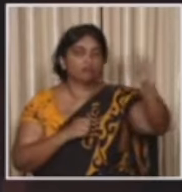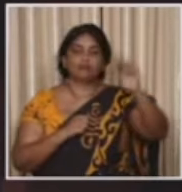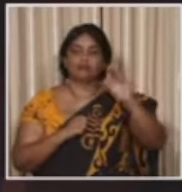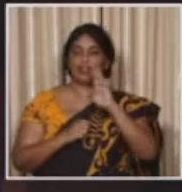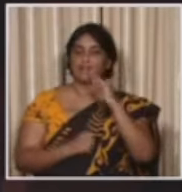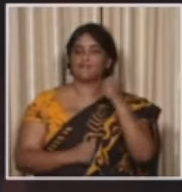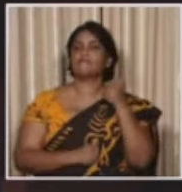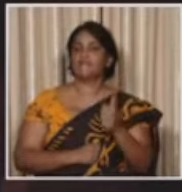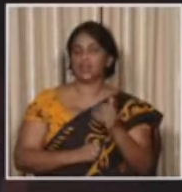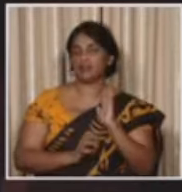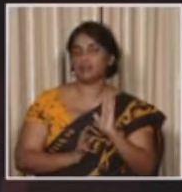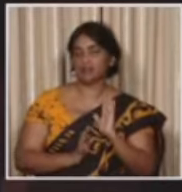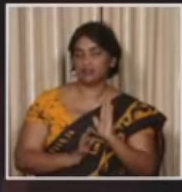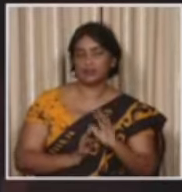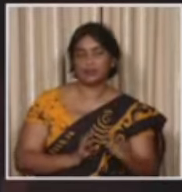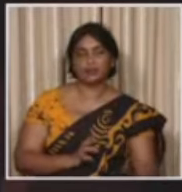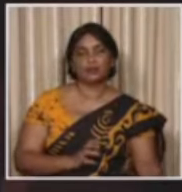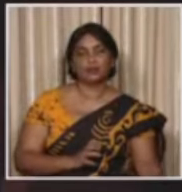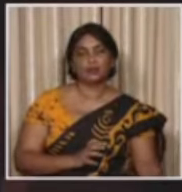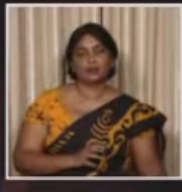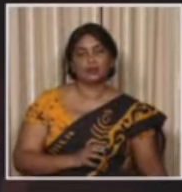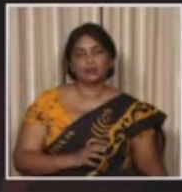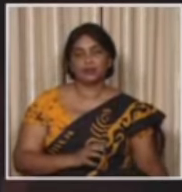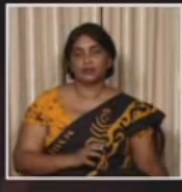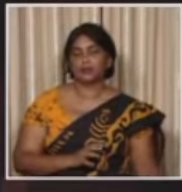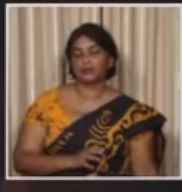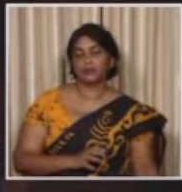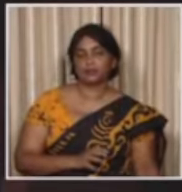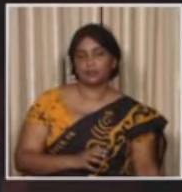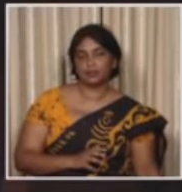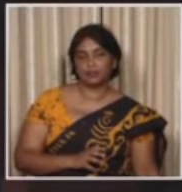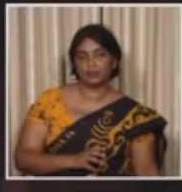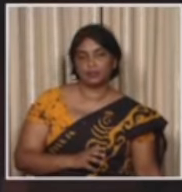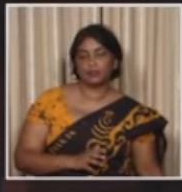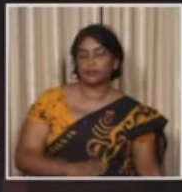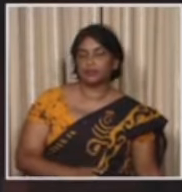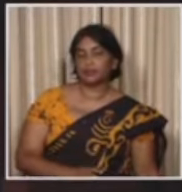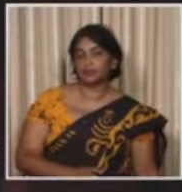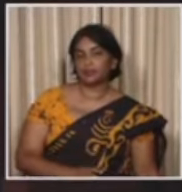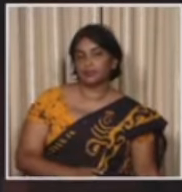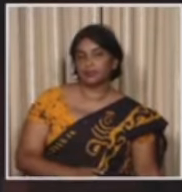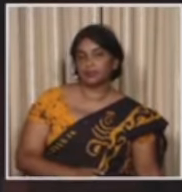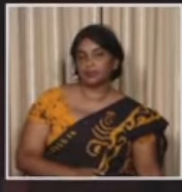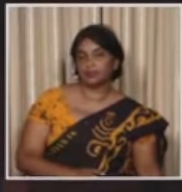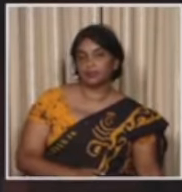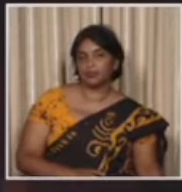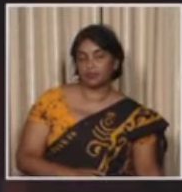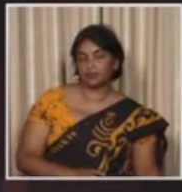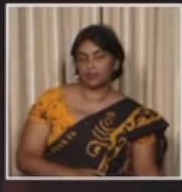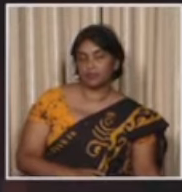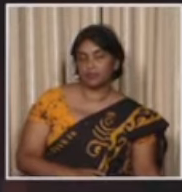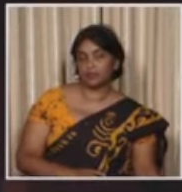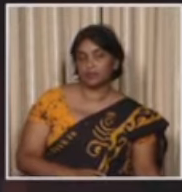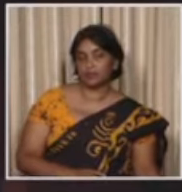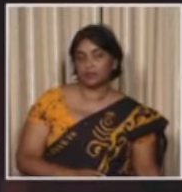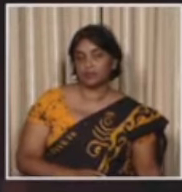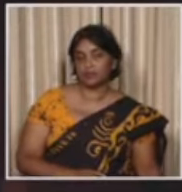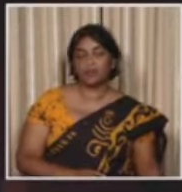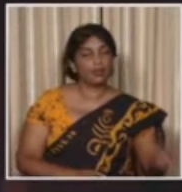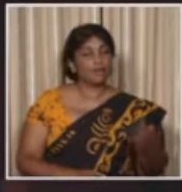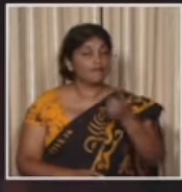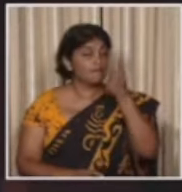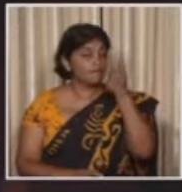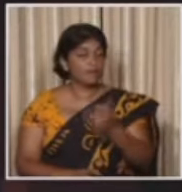පියාඹන්නට නොහැකි නම් දිව යන්න, දිව යන්නට නොහැකි නම් ඇවිද යන්න, ඇවිද යන්නට නොහැකි නම් එවිට බඩගාමින් හෝ ඉදිරියට යන්න. වැදගත්